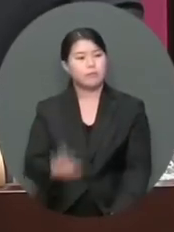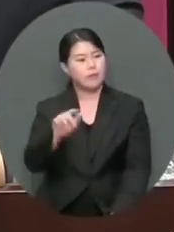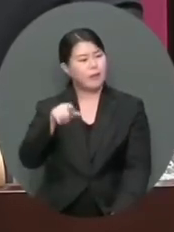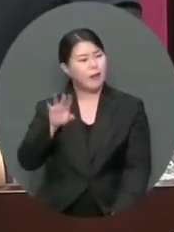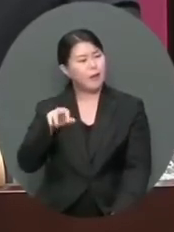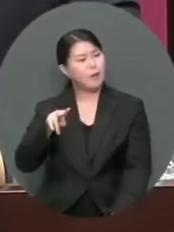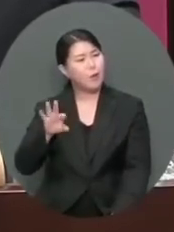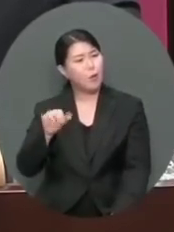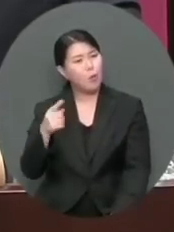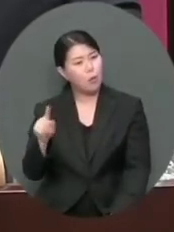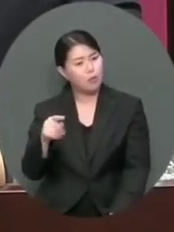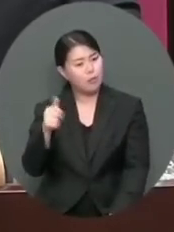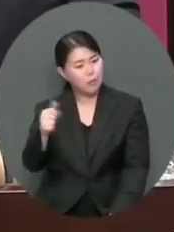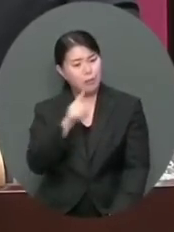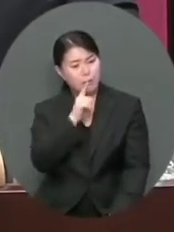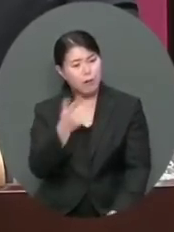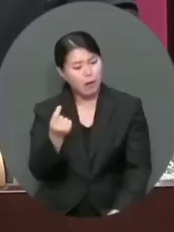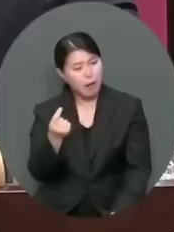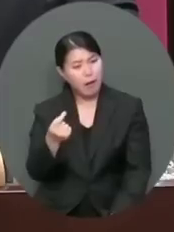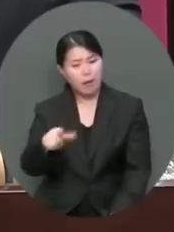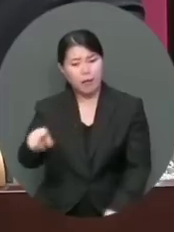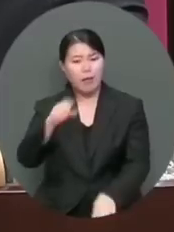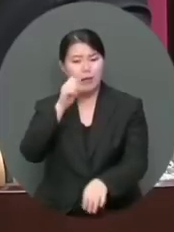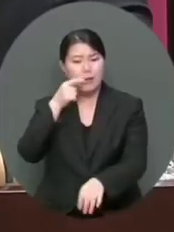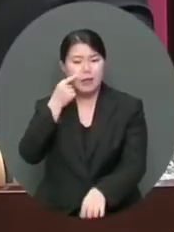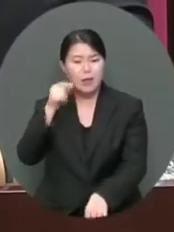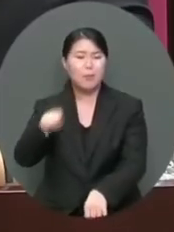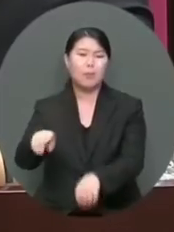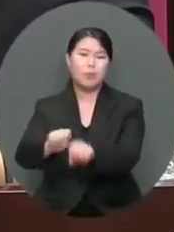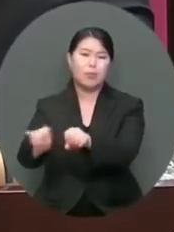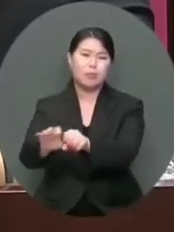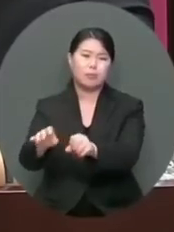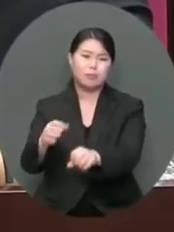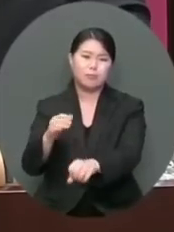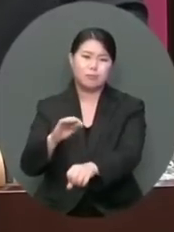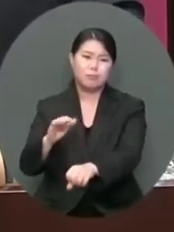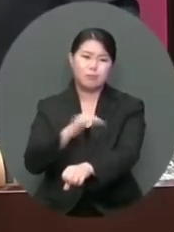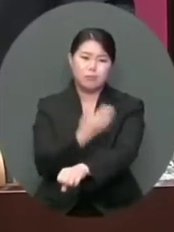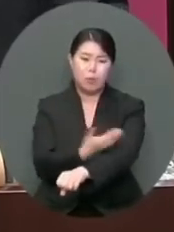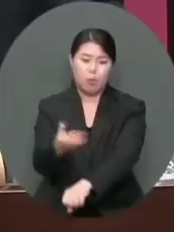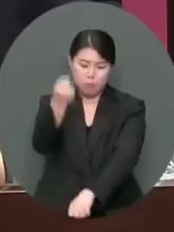장관이 말씀하셨어요. 그거는 일본의 주권사항이라고요.